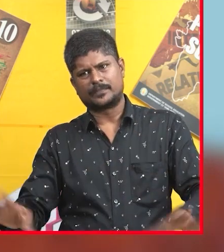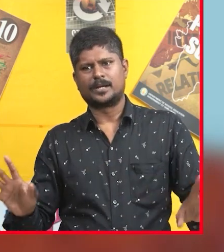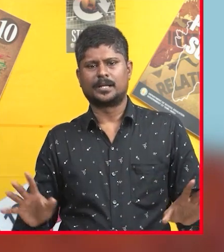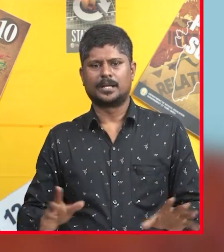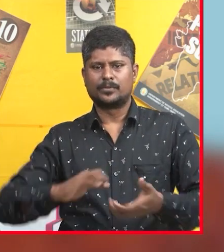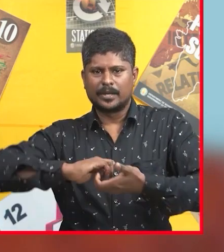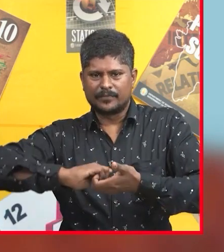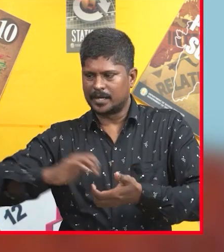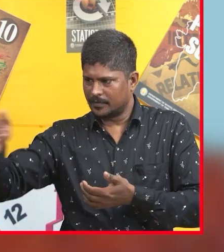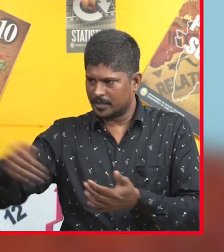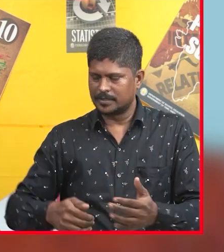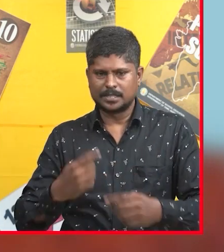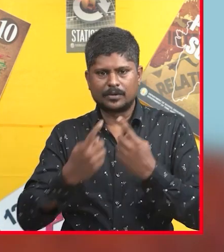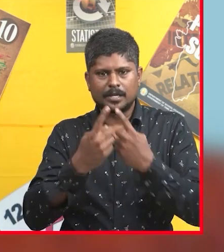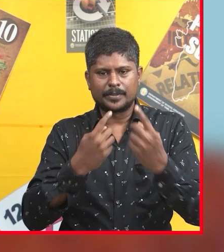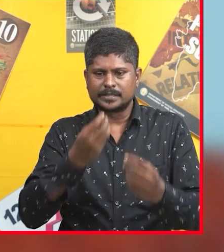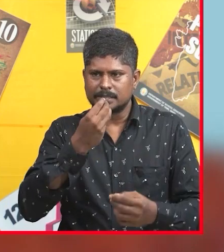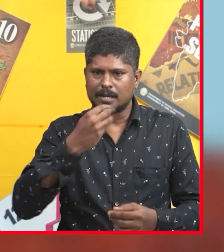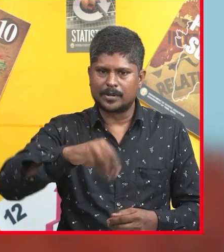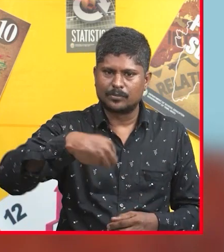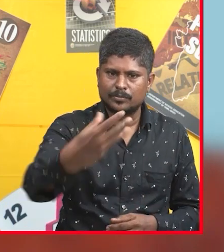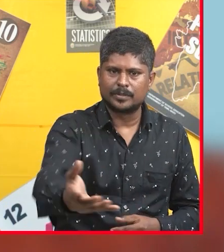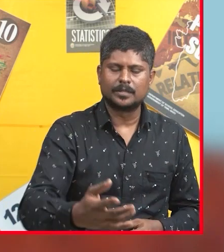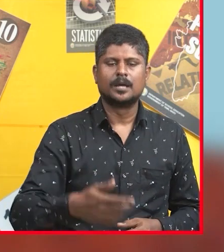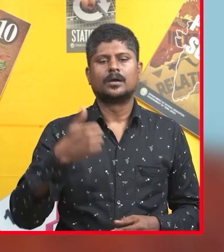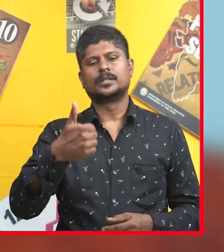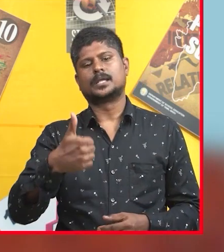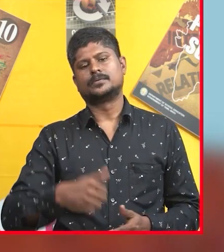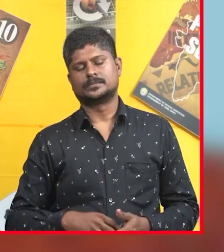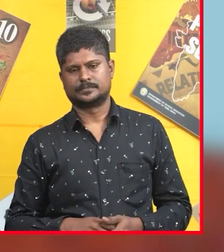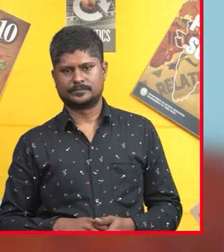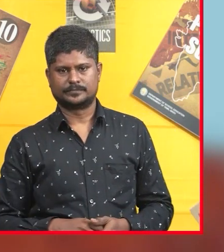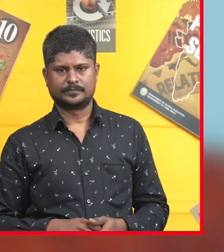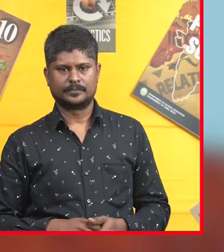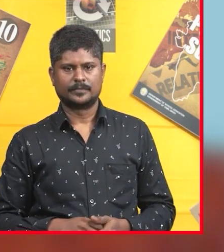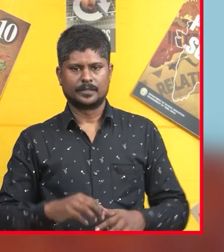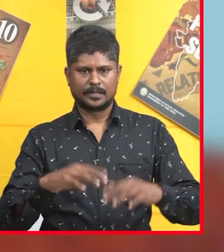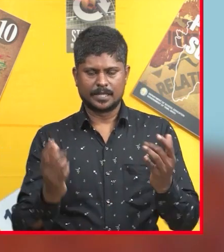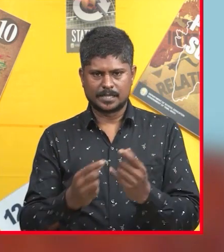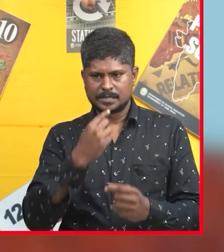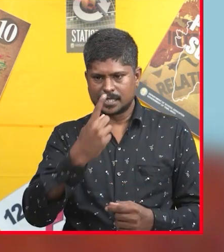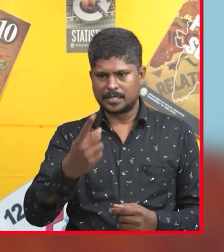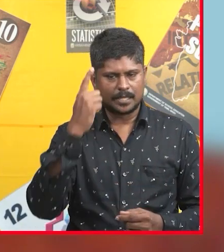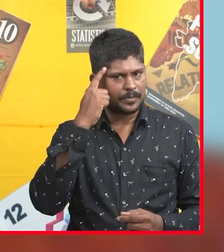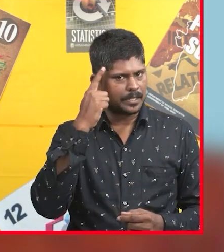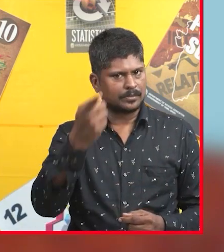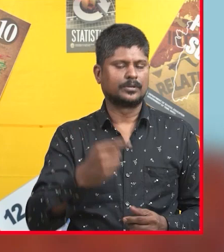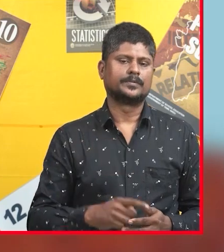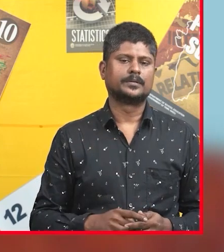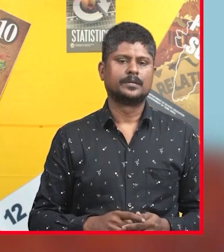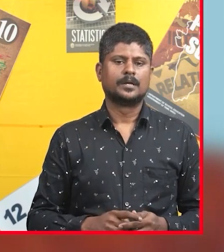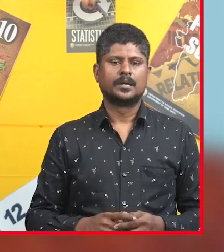விருந்தினர்களை நம்ம கவனிச்சோம், அவங்கள மதிச்சோம் அப்படின்னு இந்த செய்தியை நீங்க தெரிஞ்சுக்கோங்க சரிங்களா.